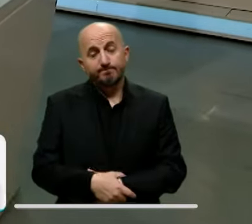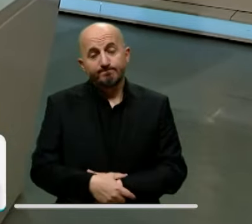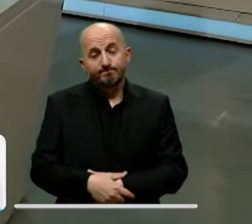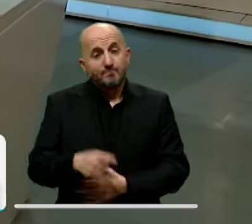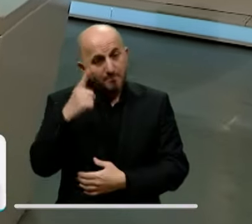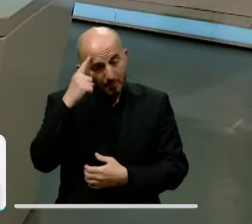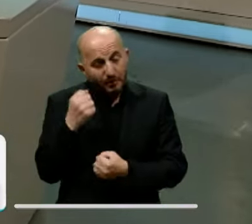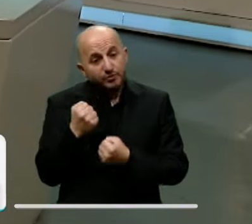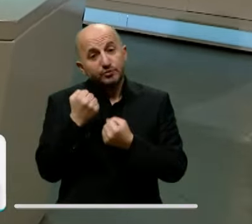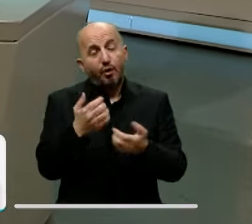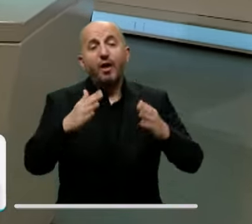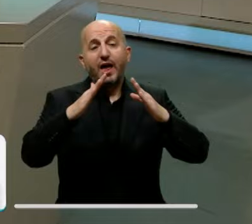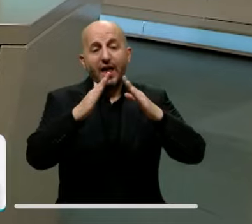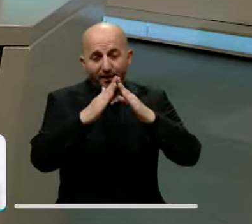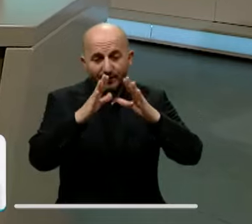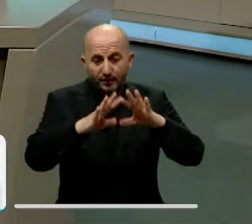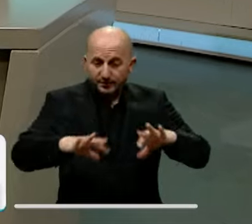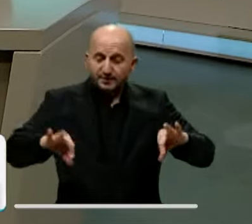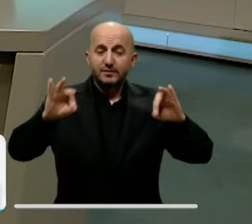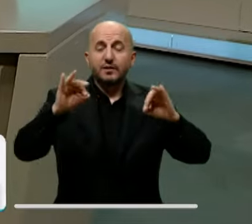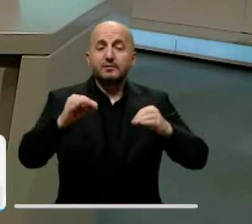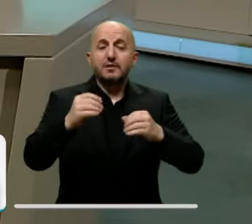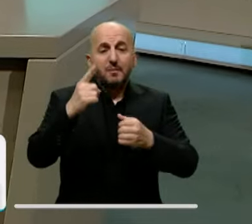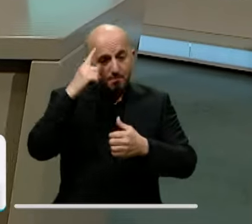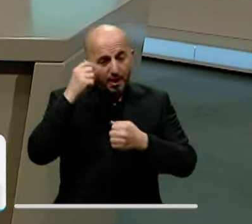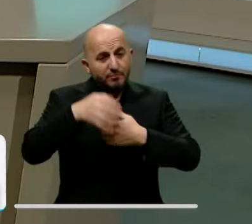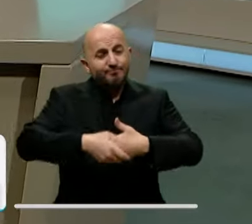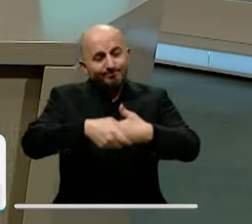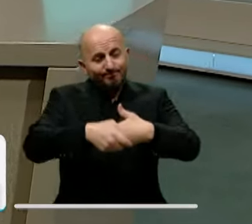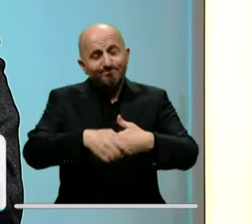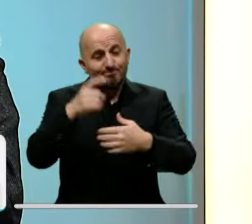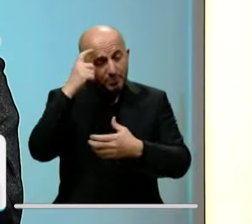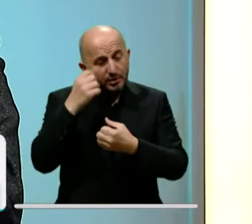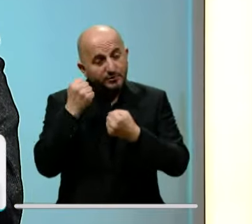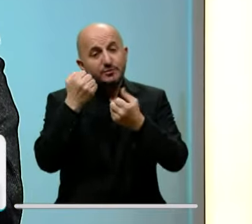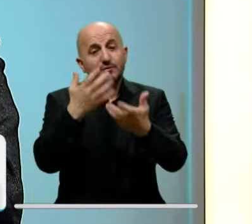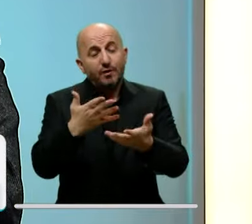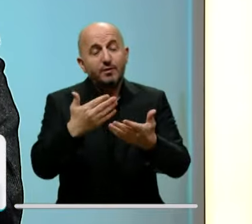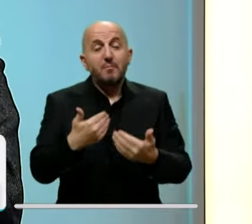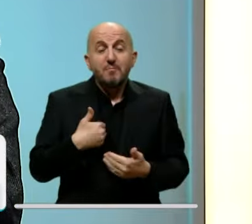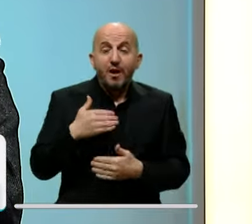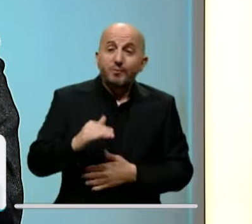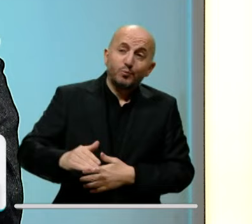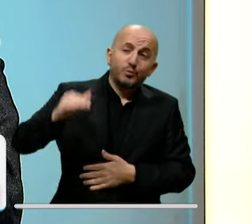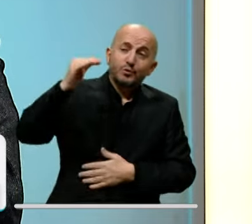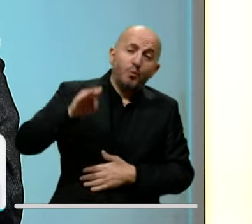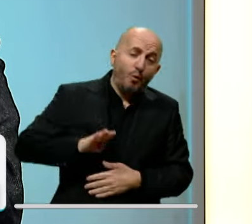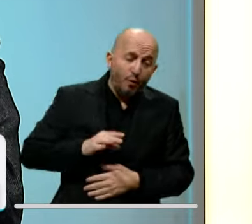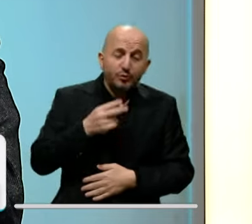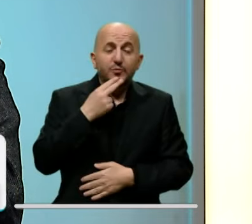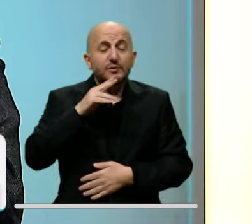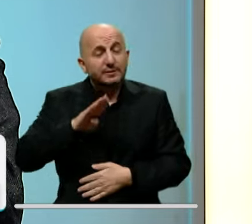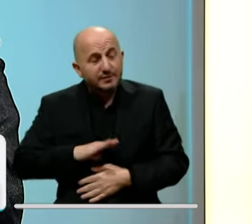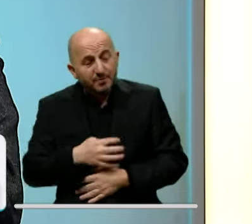taziye evi kurulur ve taziyeler kabul edilir Efendim ben büyüğümü oğlumu kızımı